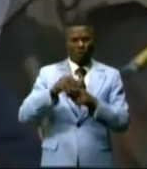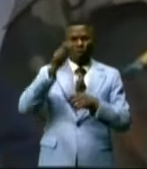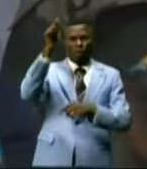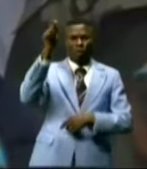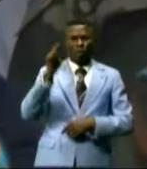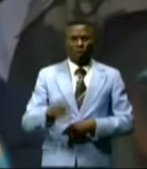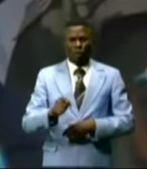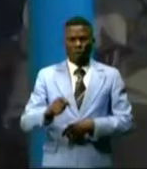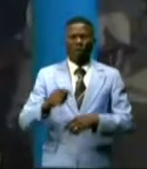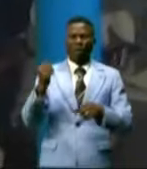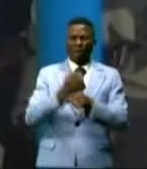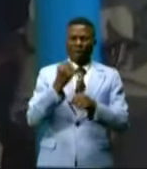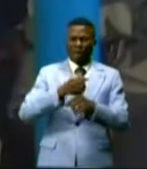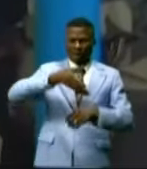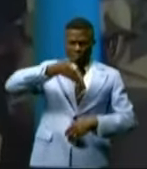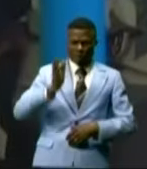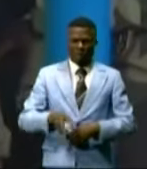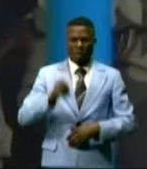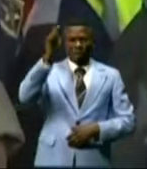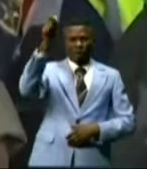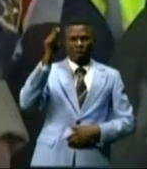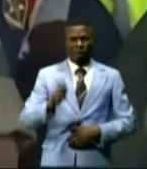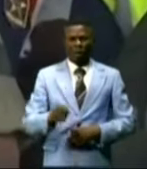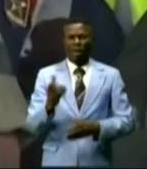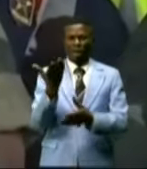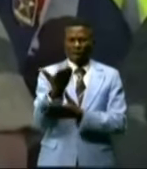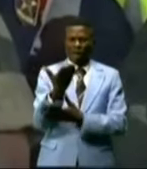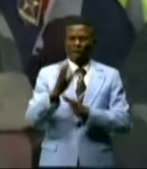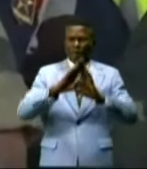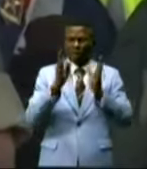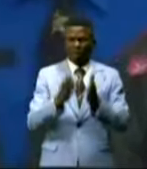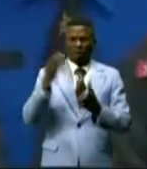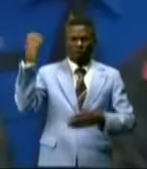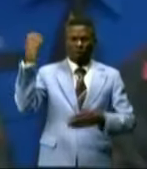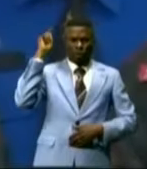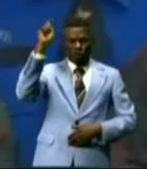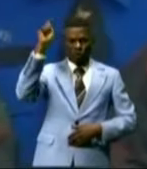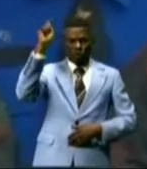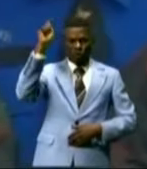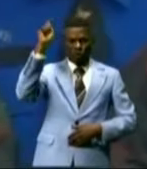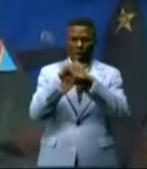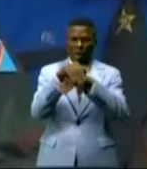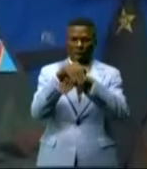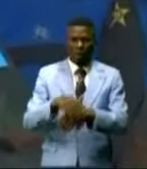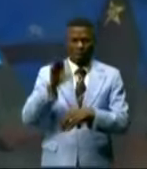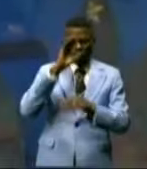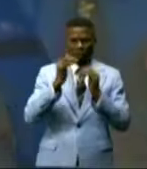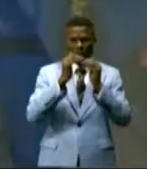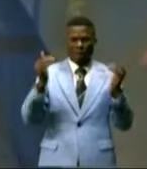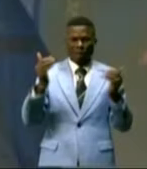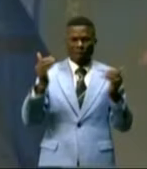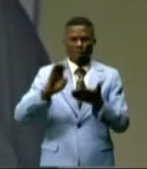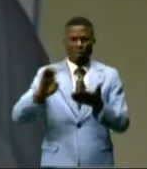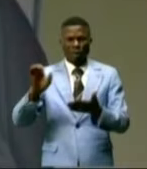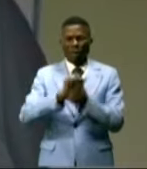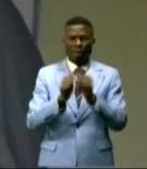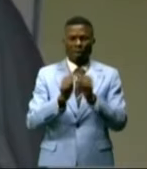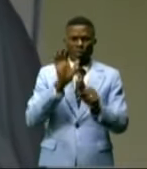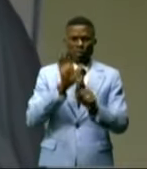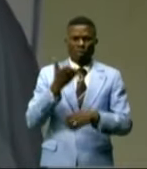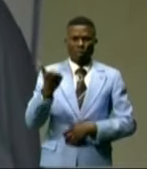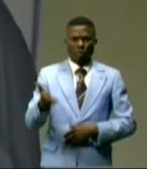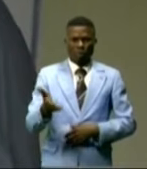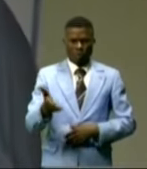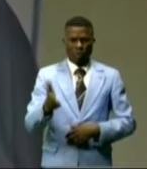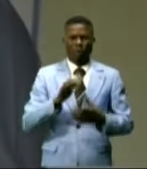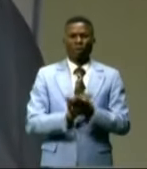et à la professionnalisation de l'armée. Il les a exhortés à contribuer efficacement à la pacification du pays confronté aux nombreux défis. La